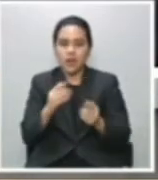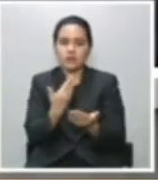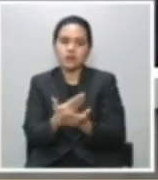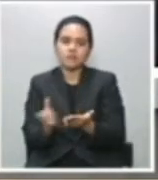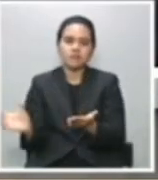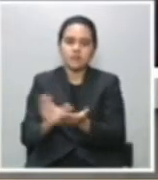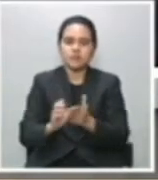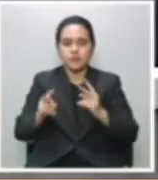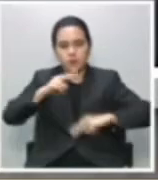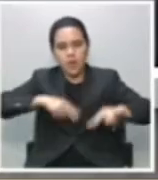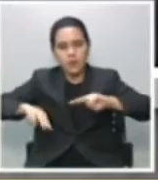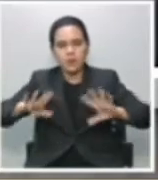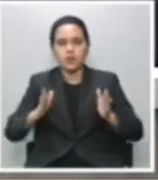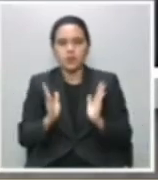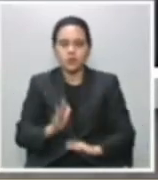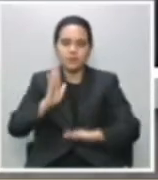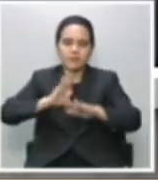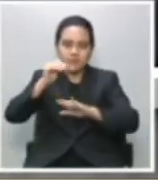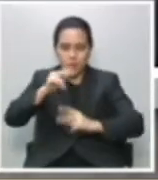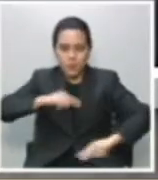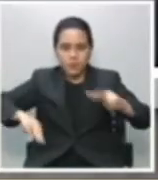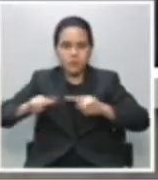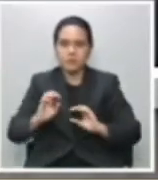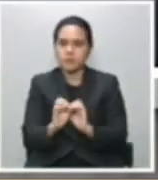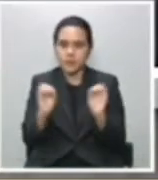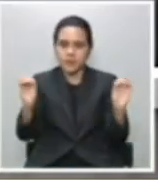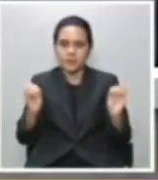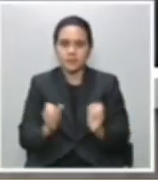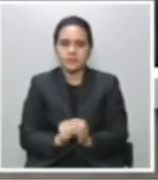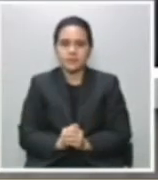ะดูแลรักษา